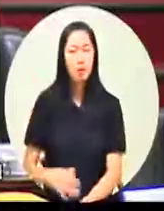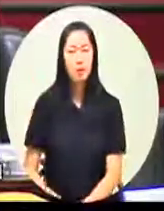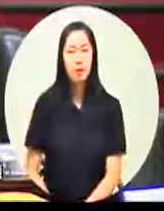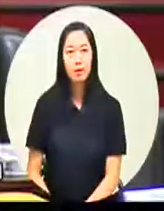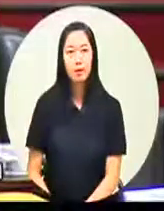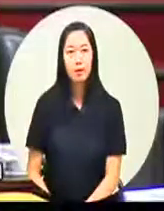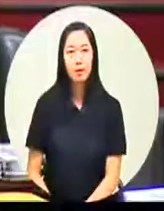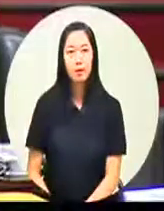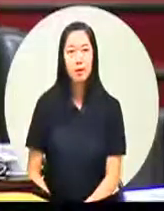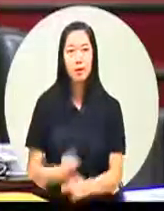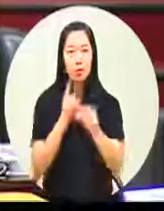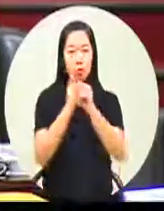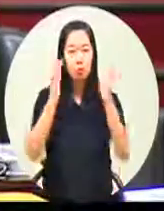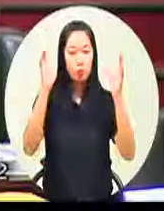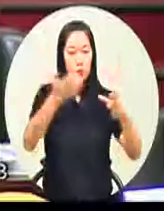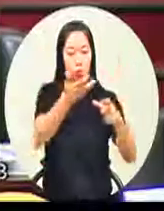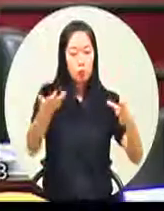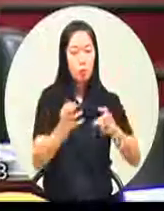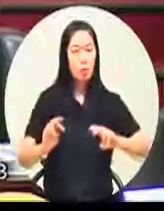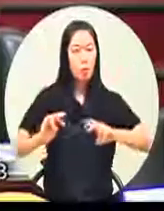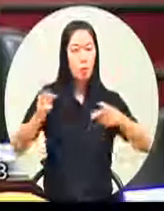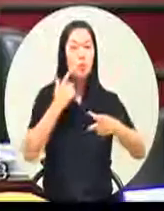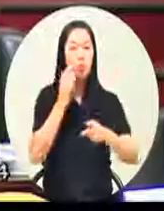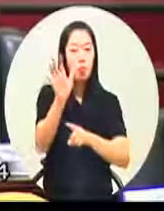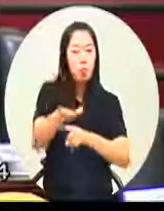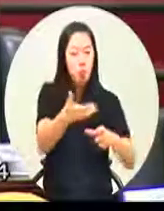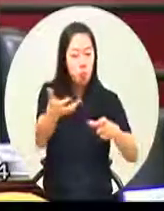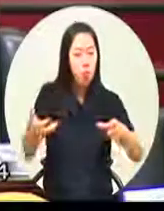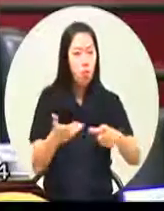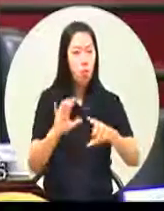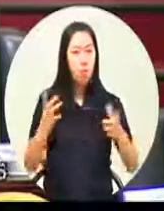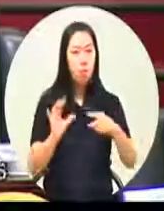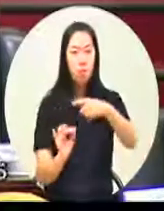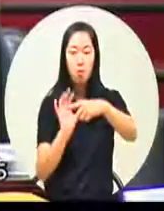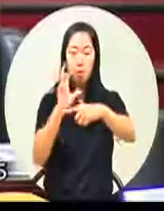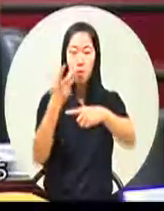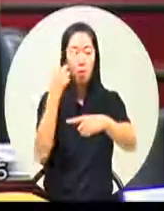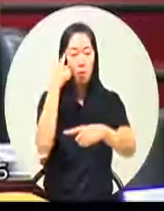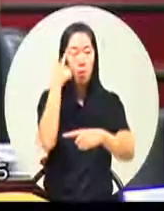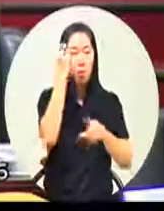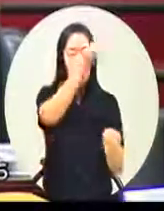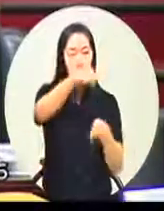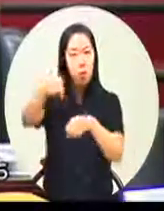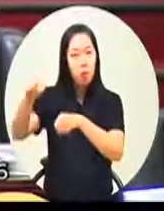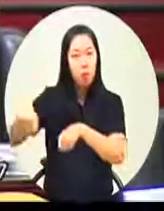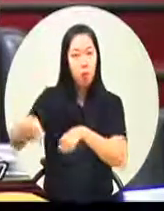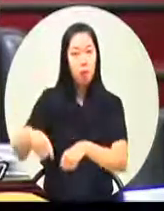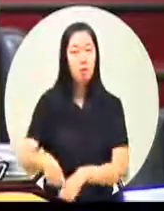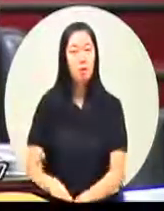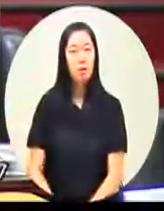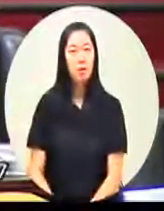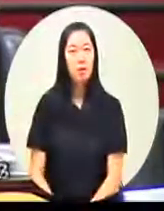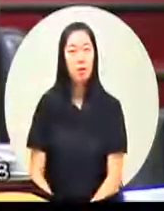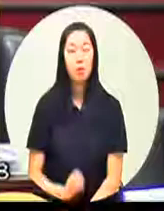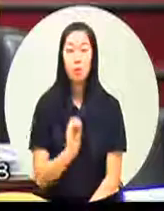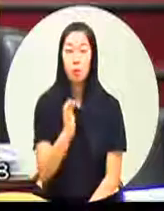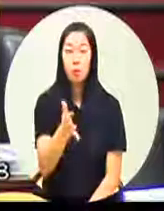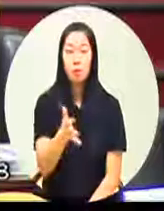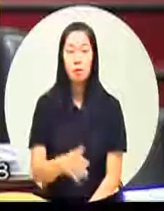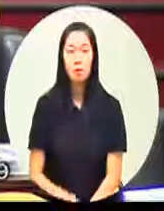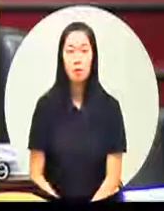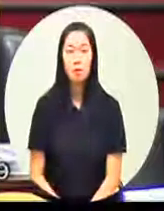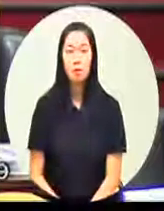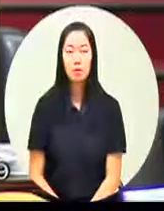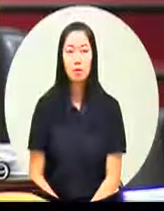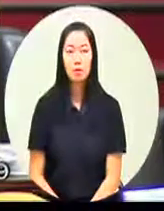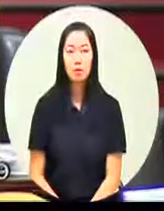把中正府改成美浓府，有80%的人都同意，局长，因为我